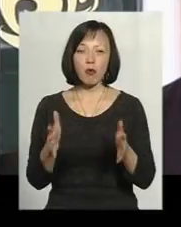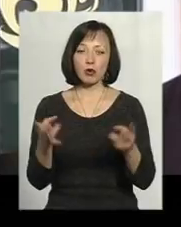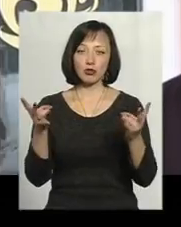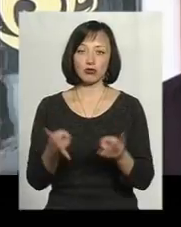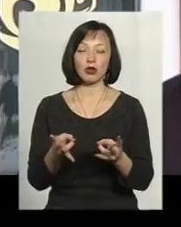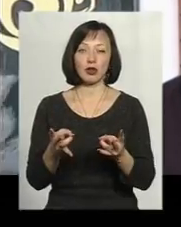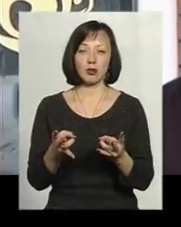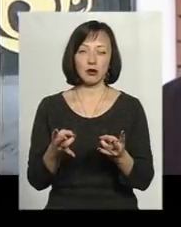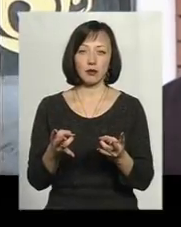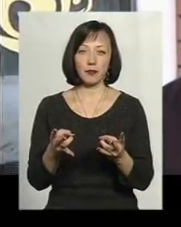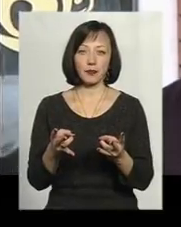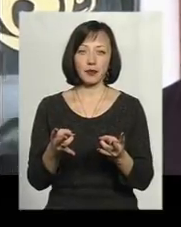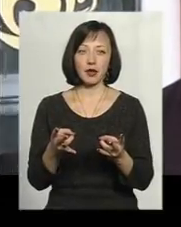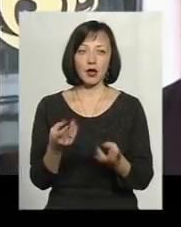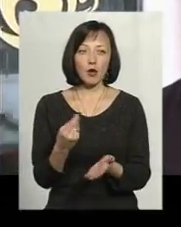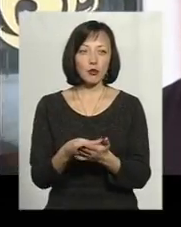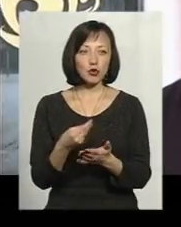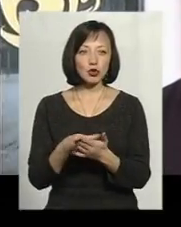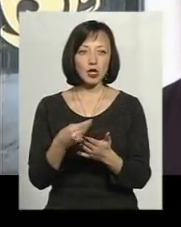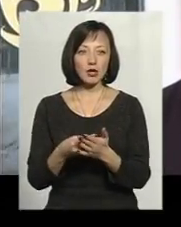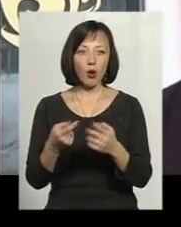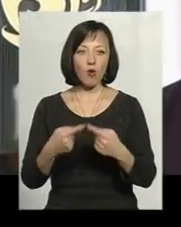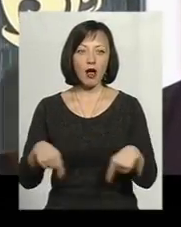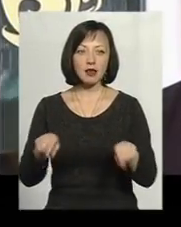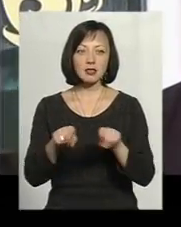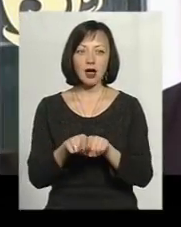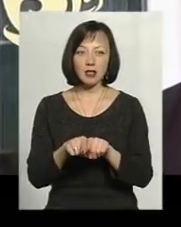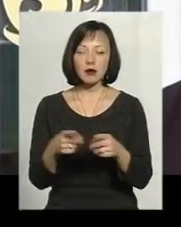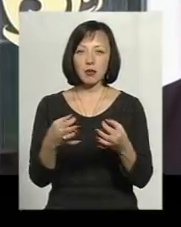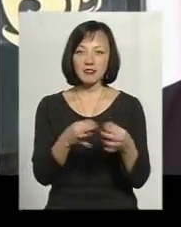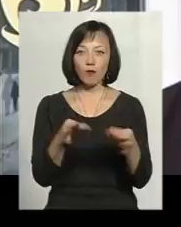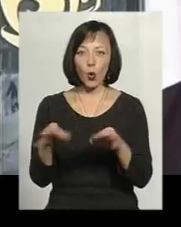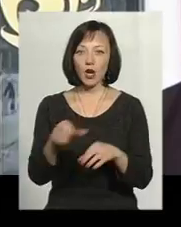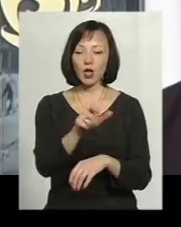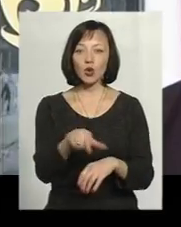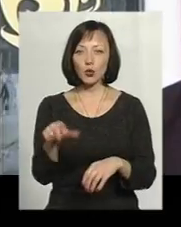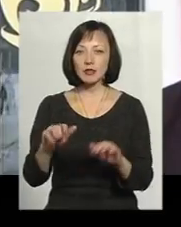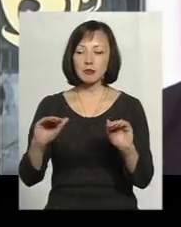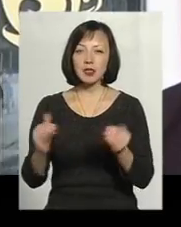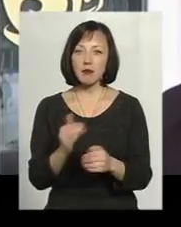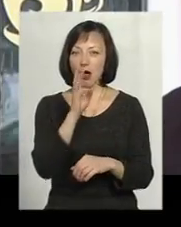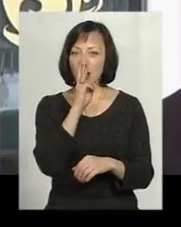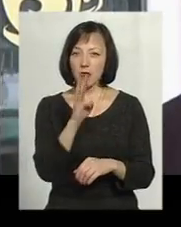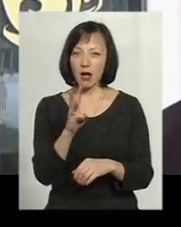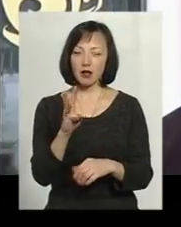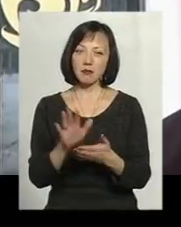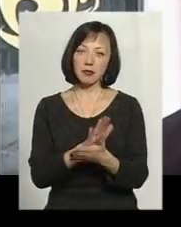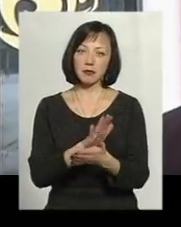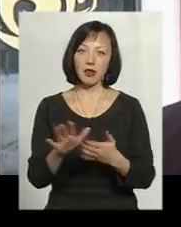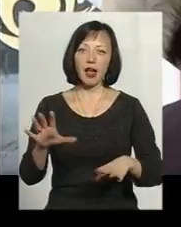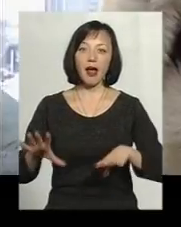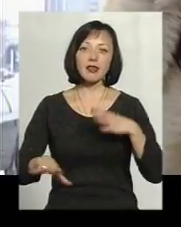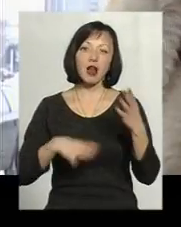скажем, бюджетних організацій, які б дозволили людям з мінімальною оплатою або безплатно